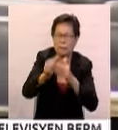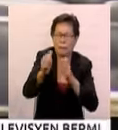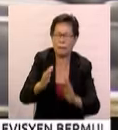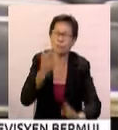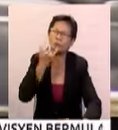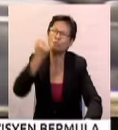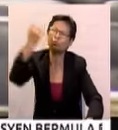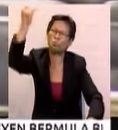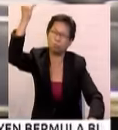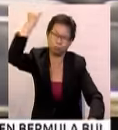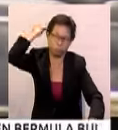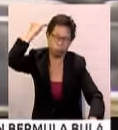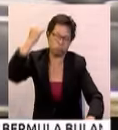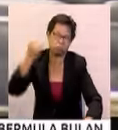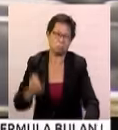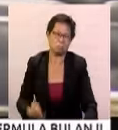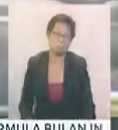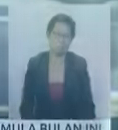terdahulu.